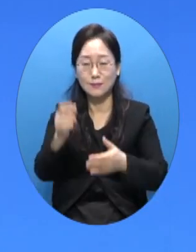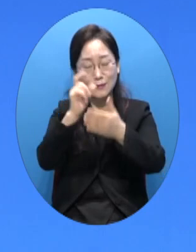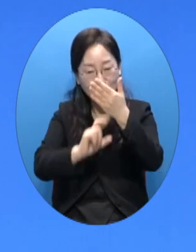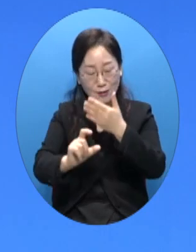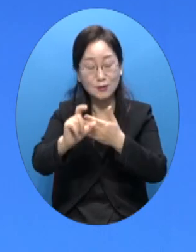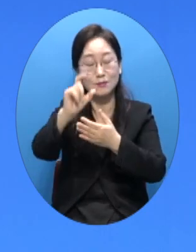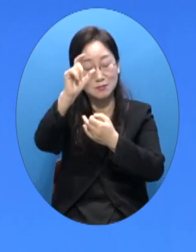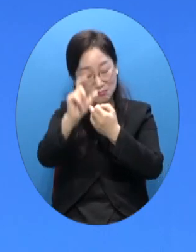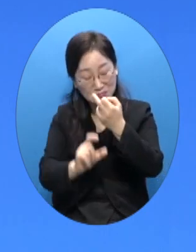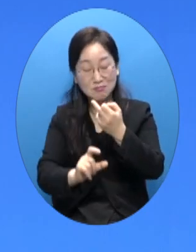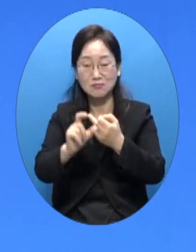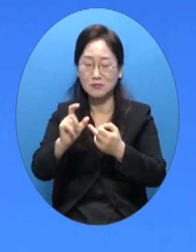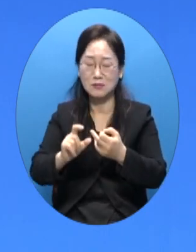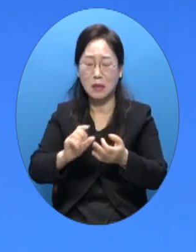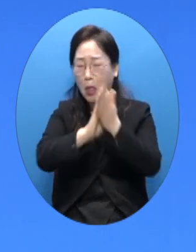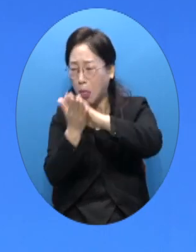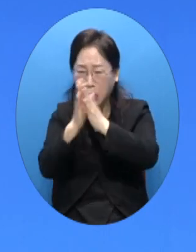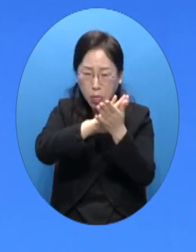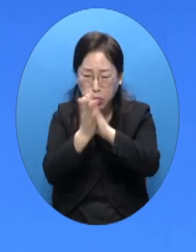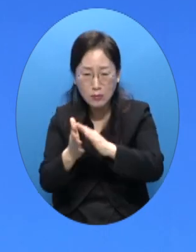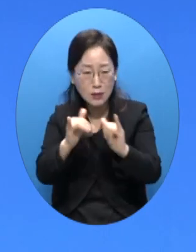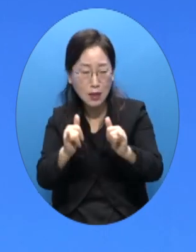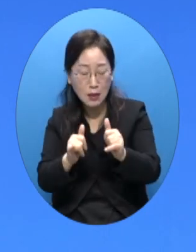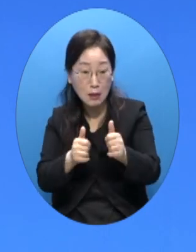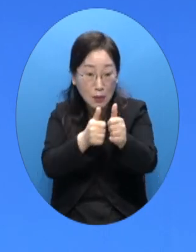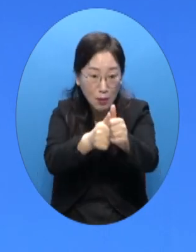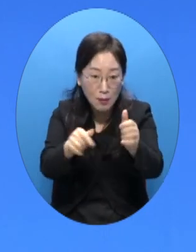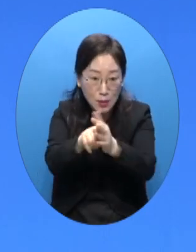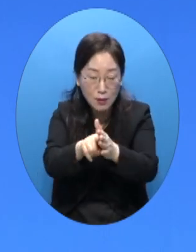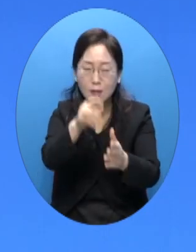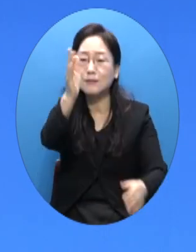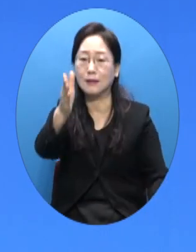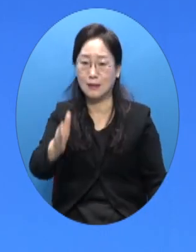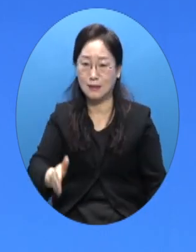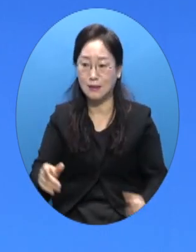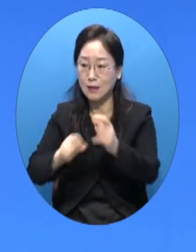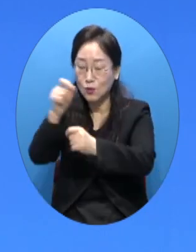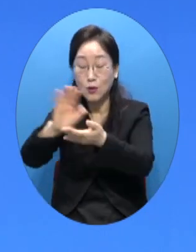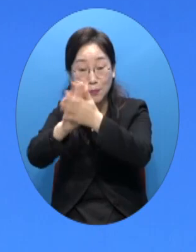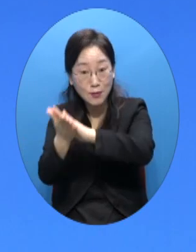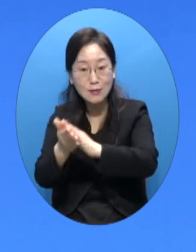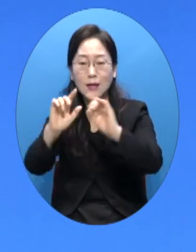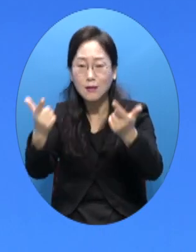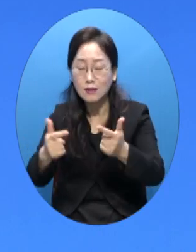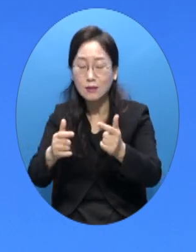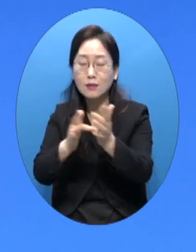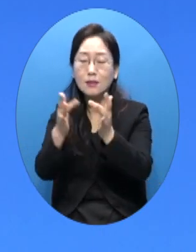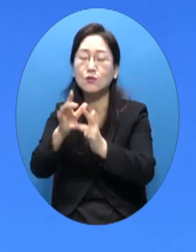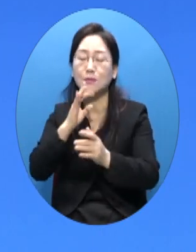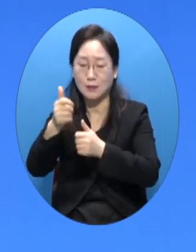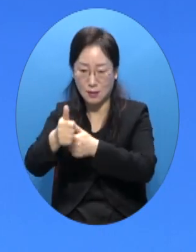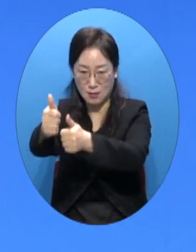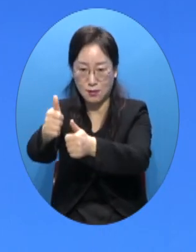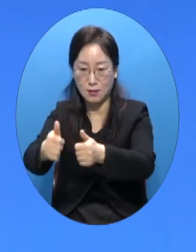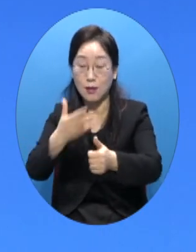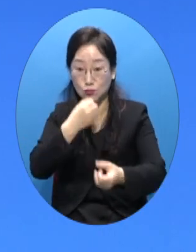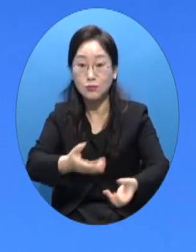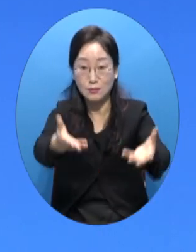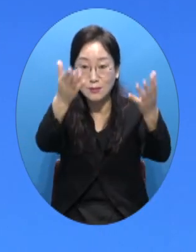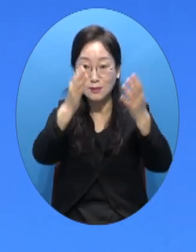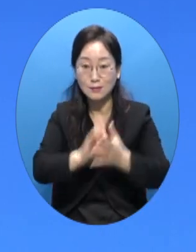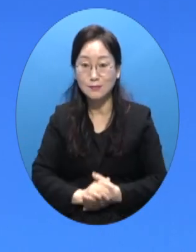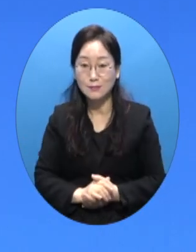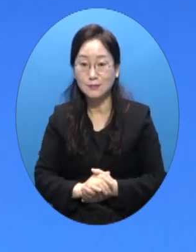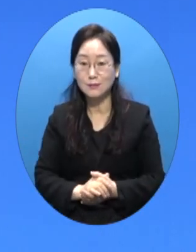저녁으로 변하는 사람을 믿고 의지하고 따라가지 마십시오 영원히 변치않는 예수님만 믿고 의지하고 따라가는 여러분 되기를 주님 이름으로 축원합니다